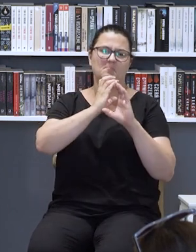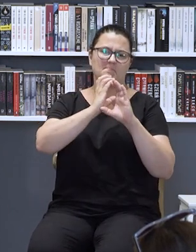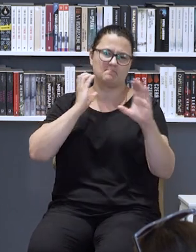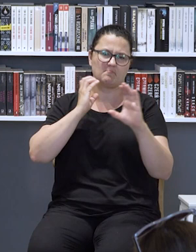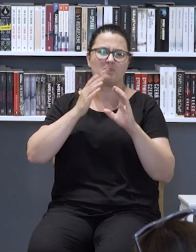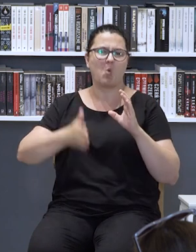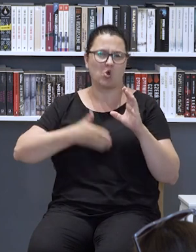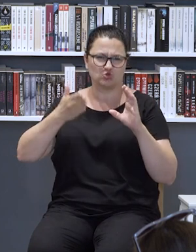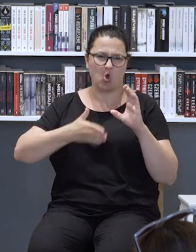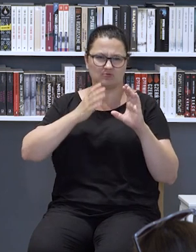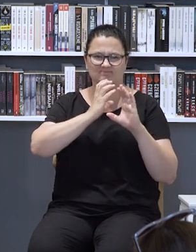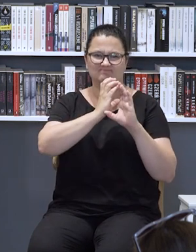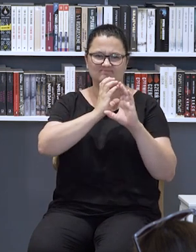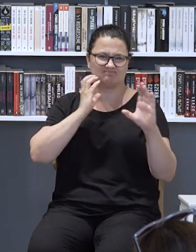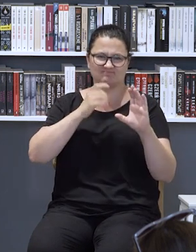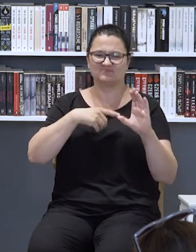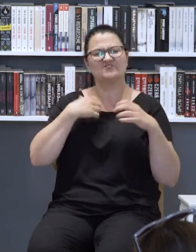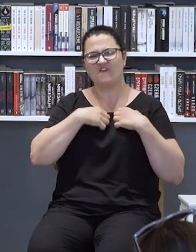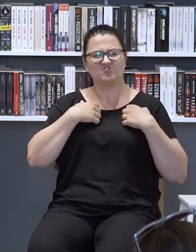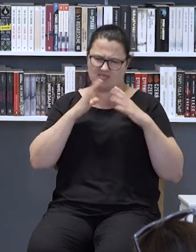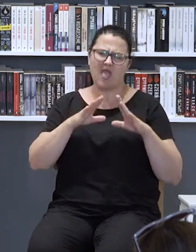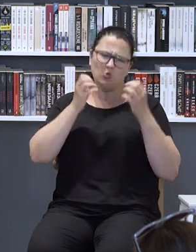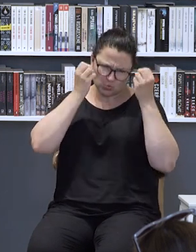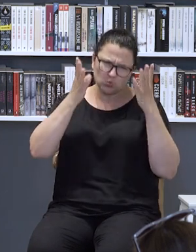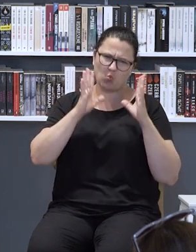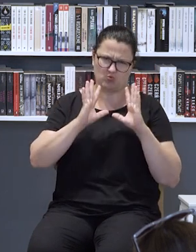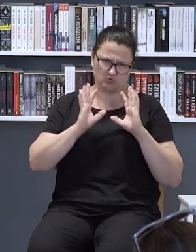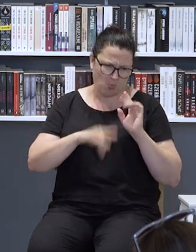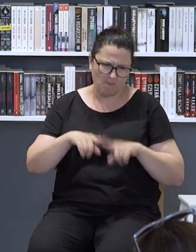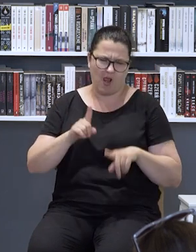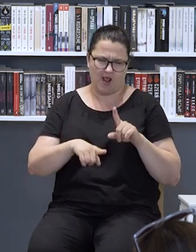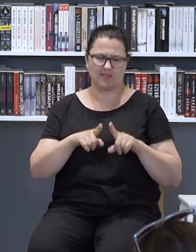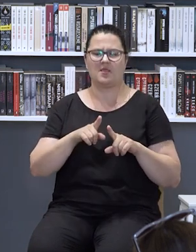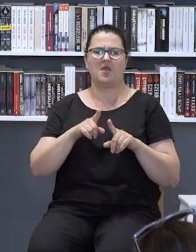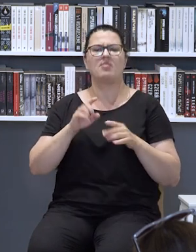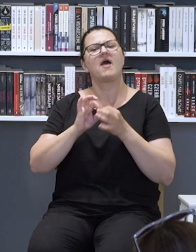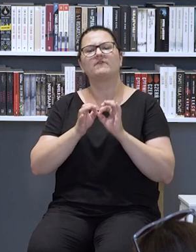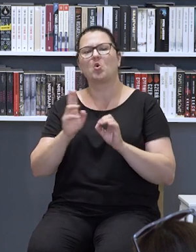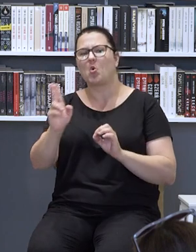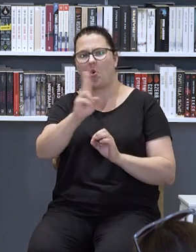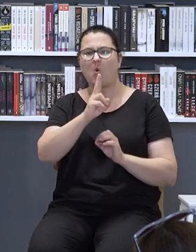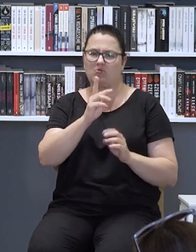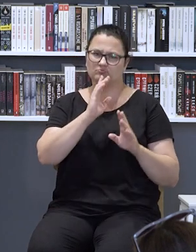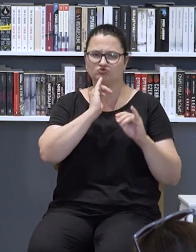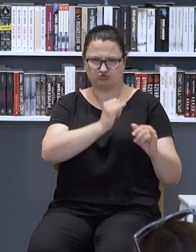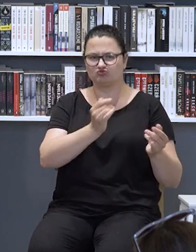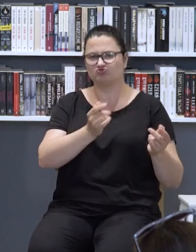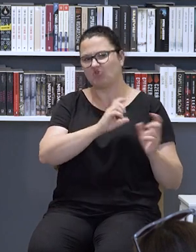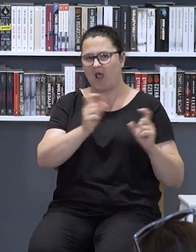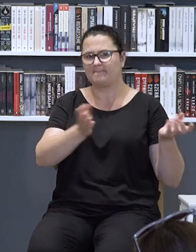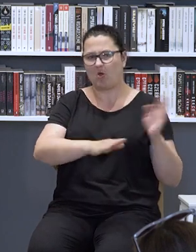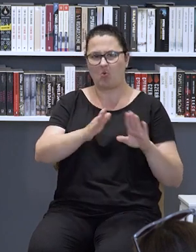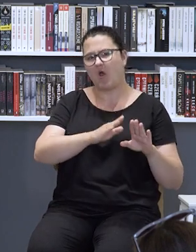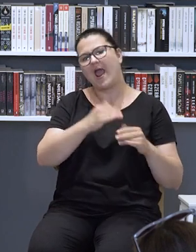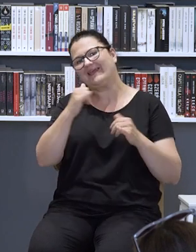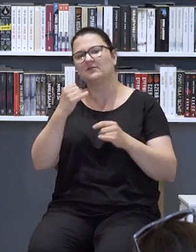pociągu, nie że bydlęcego, nie, bardzo kulturalnie. Niektórym nawet pozwolono się spakować, innych wzięto po prostu